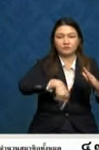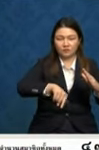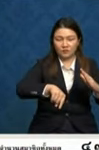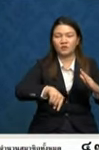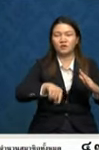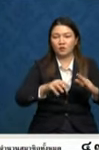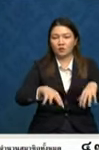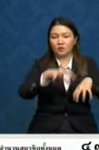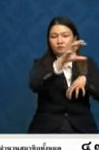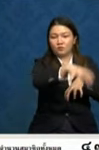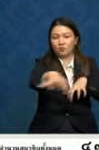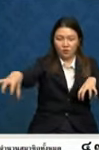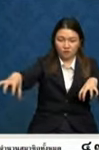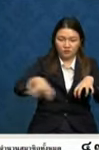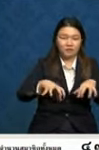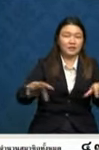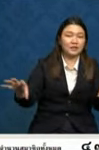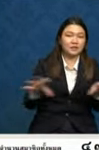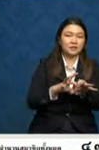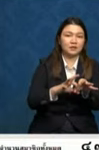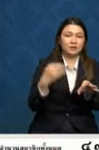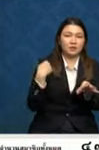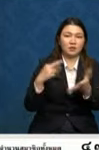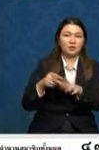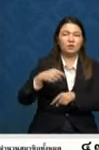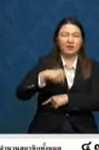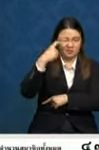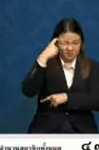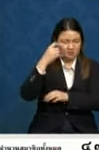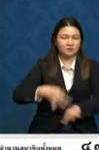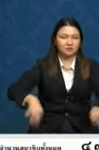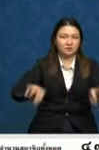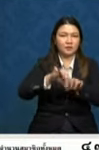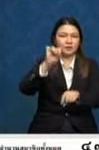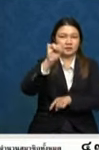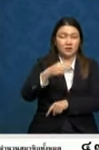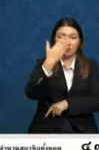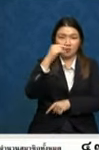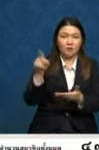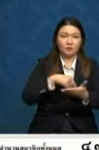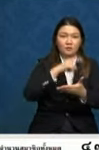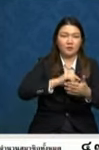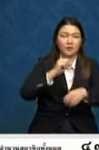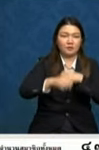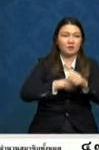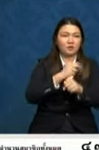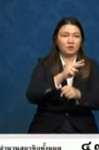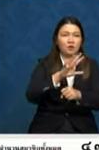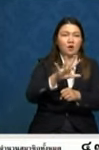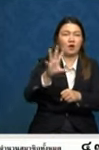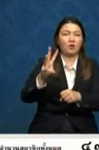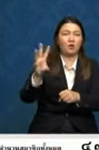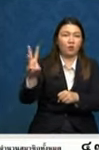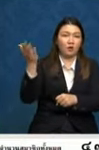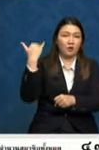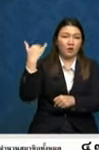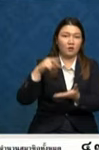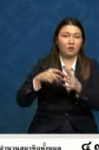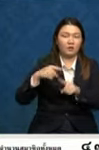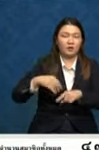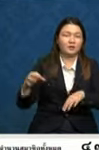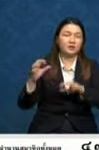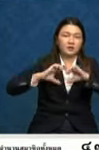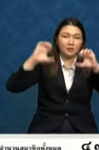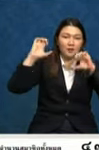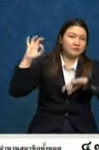ตถุประสงค์เดียวกันกับธนาคารที่ดินยังมีความจำเป็นครับเนื่องจากภายหลังการเลือกตั้งในปี2566มีการจัดตั้งรัฐบาลชุดใ